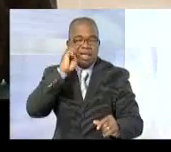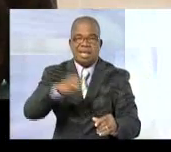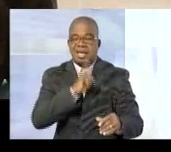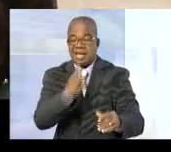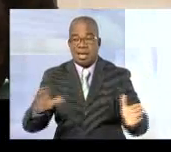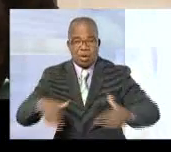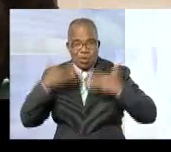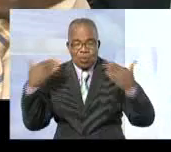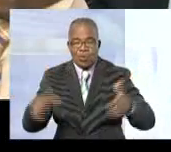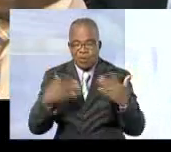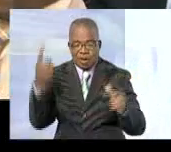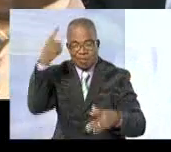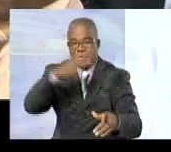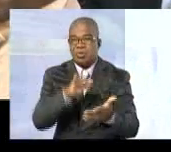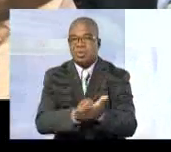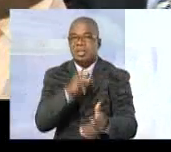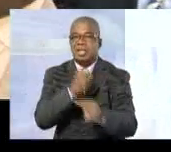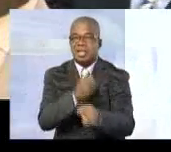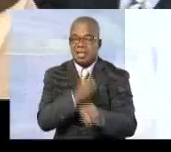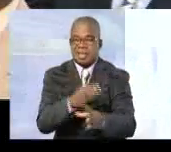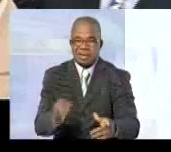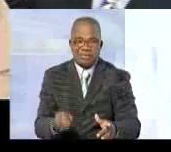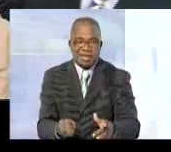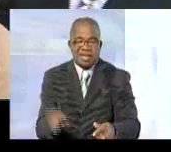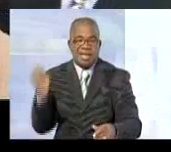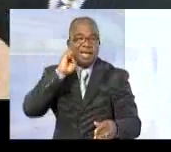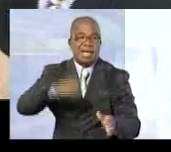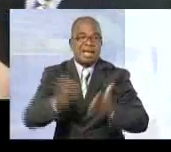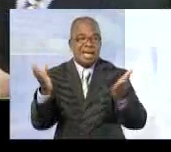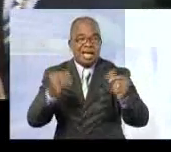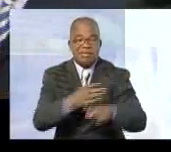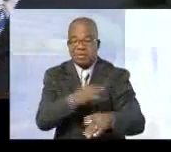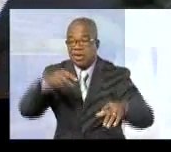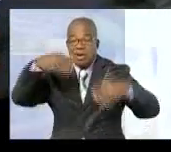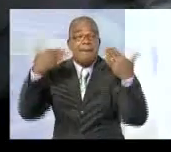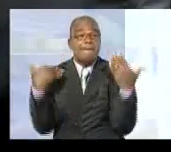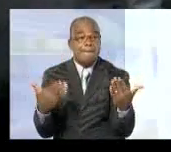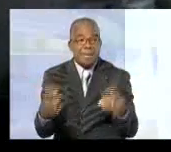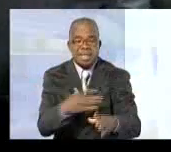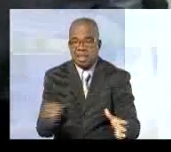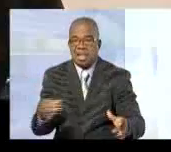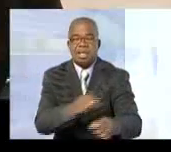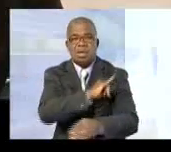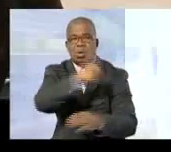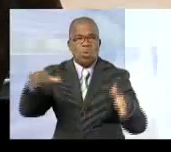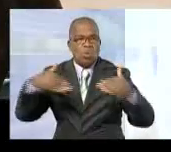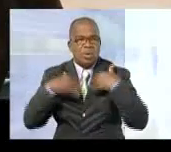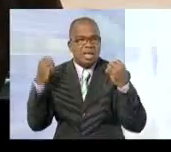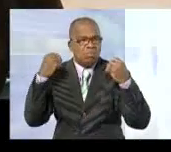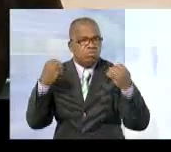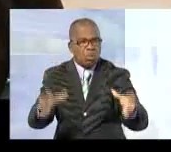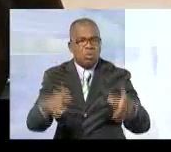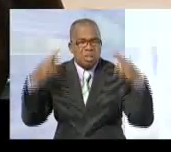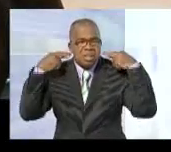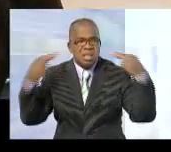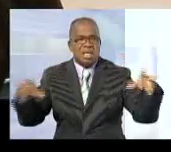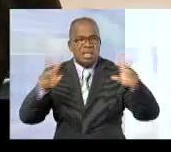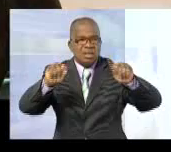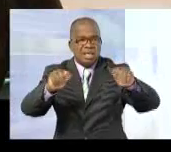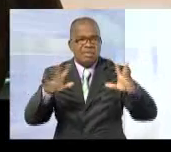HACA et a promis s'impliquer pour accélérer la libéralisation de l'espace audiovisuel. Il s'agit de définir donc le